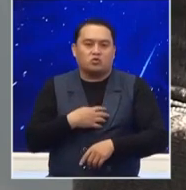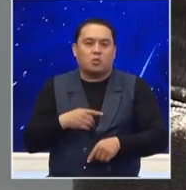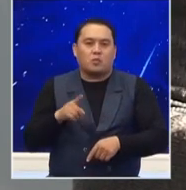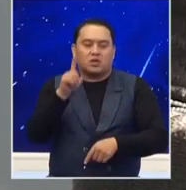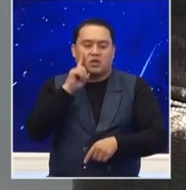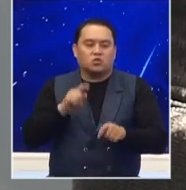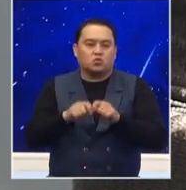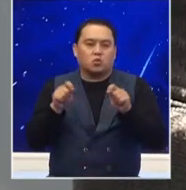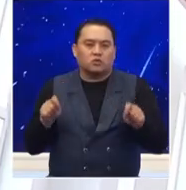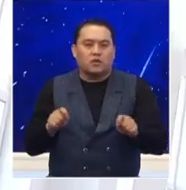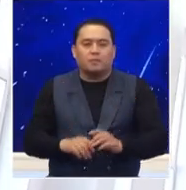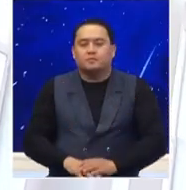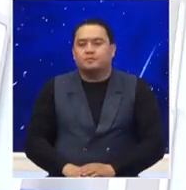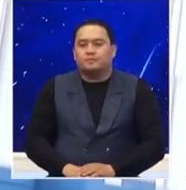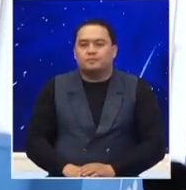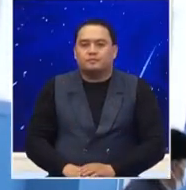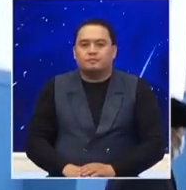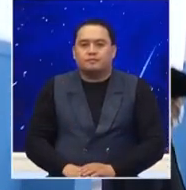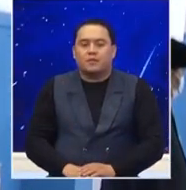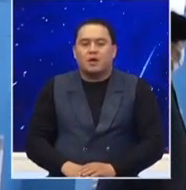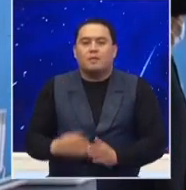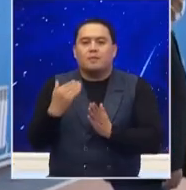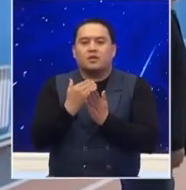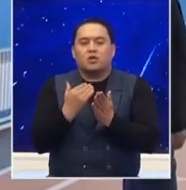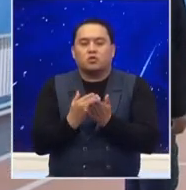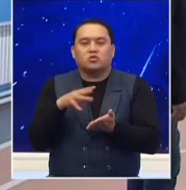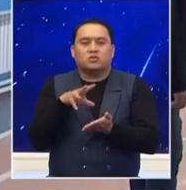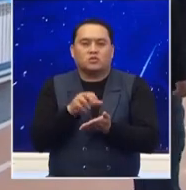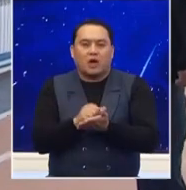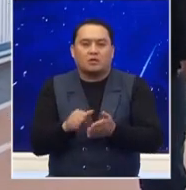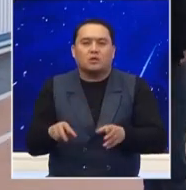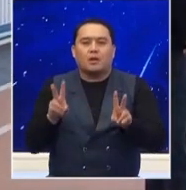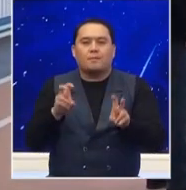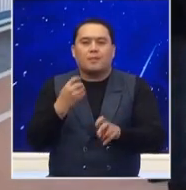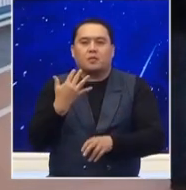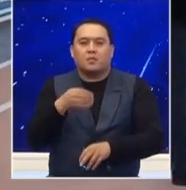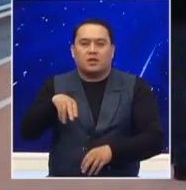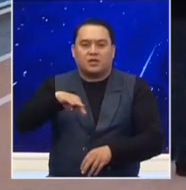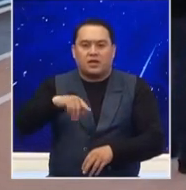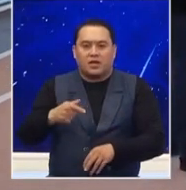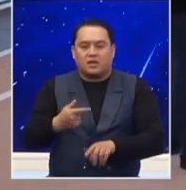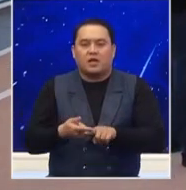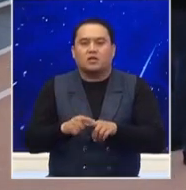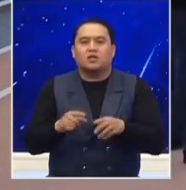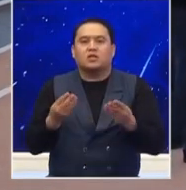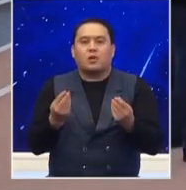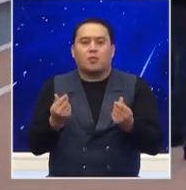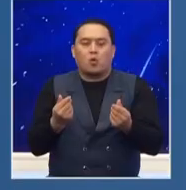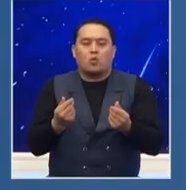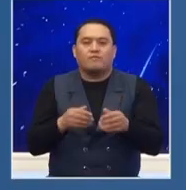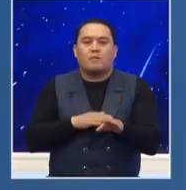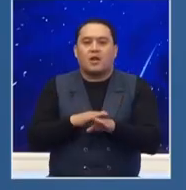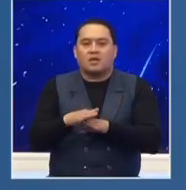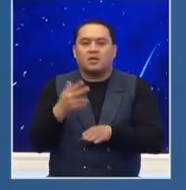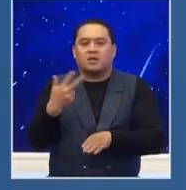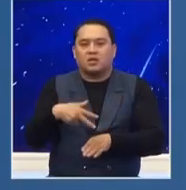были созданы все условия. По дорожной карте занятости Коксусскому району выделено 5,5 миллиардов тенге. На эту сумму запланирована